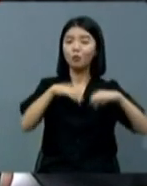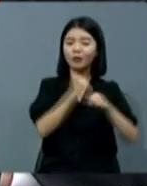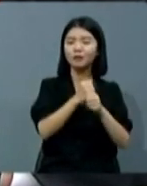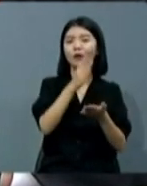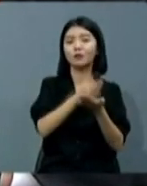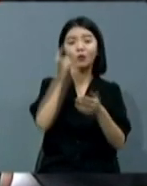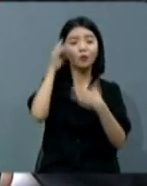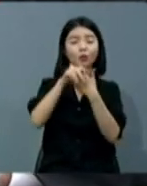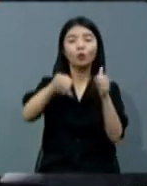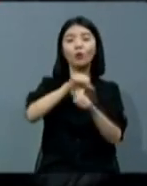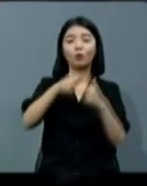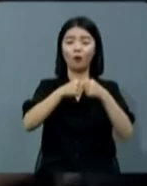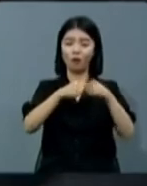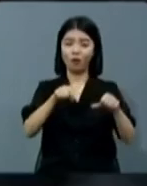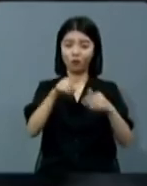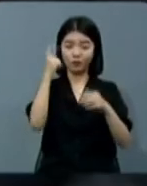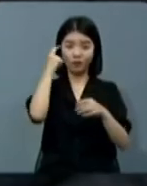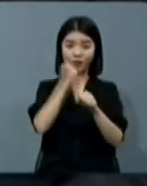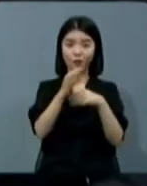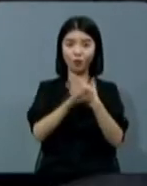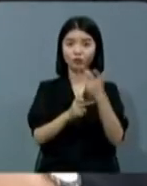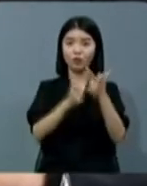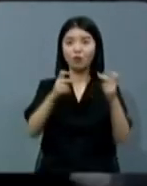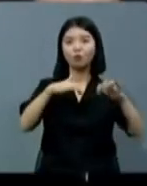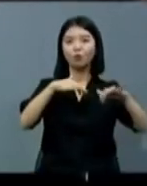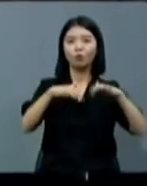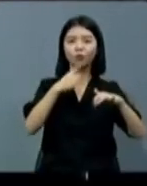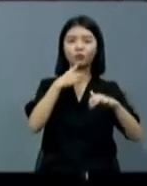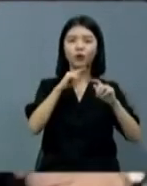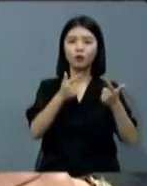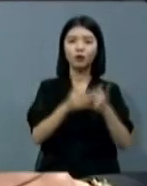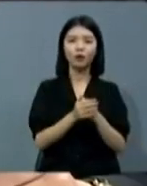파괴죠. 그렇게 생각하시는 것보다도